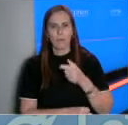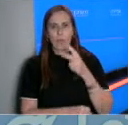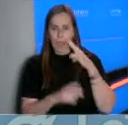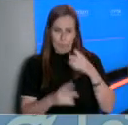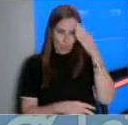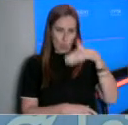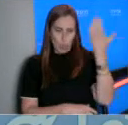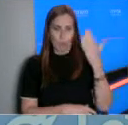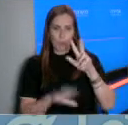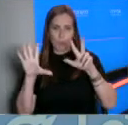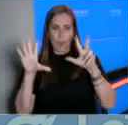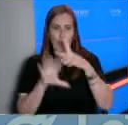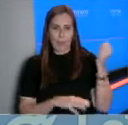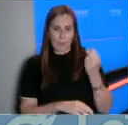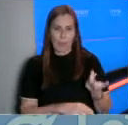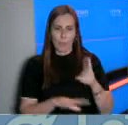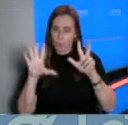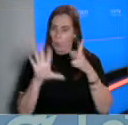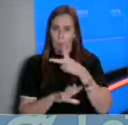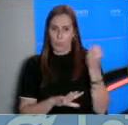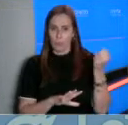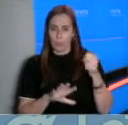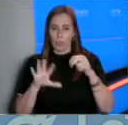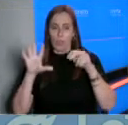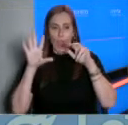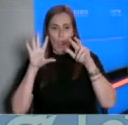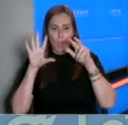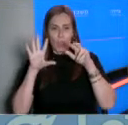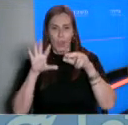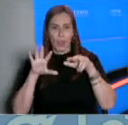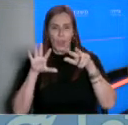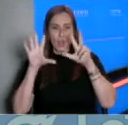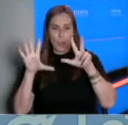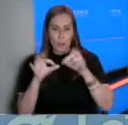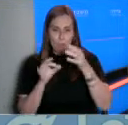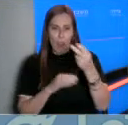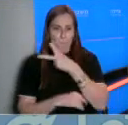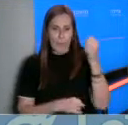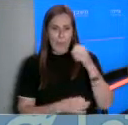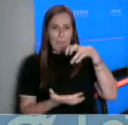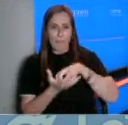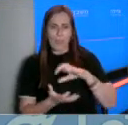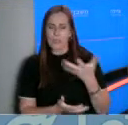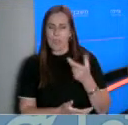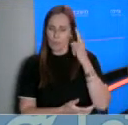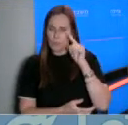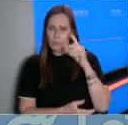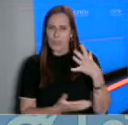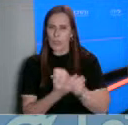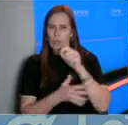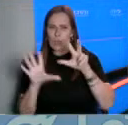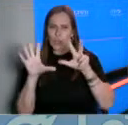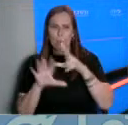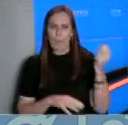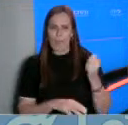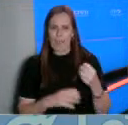הבדיחה ידועה, 8200. 8 מהפריפריה, 200 הצפונים. הבדיחה ידועה, למה הם חשבו שהם יגיעו ל-8200? היה